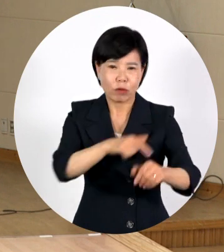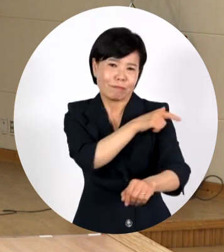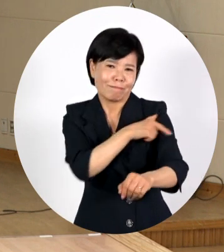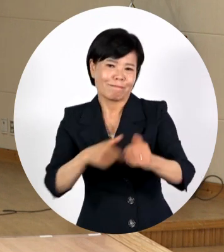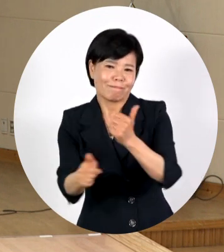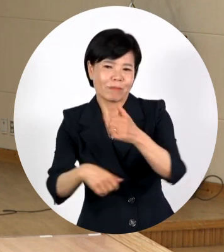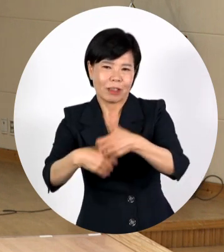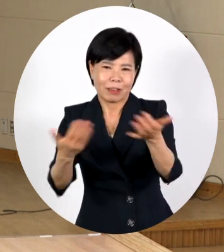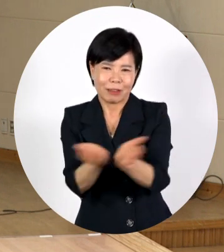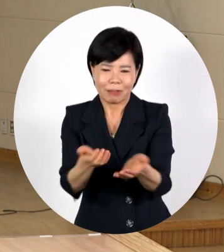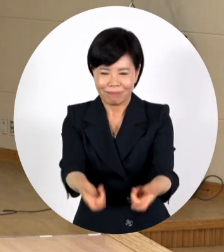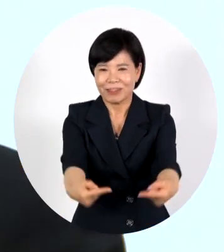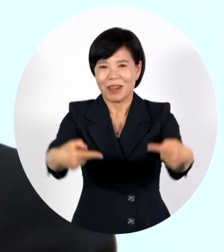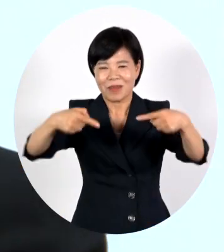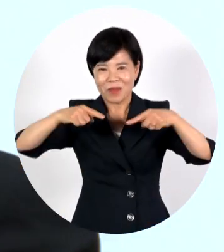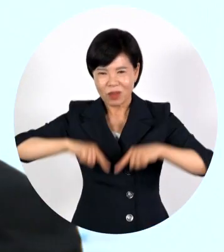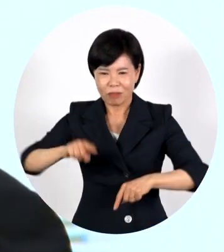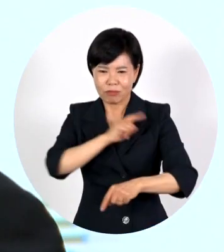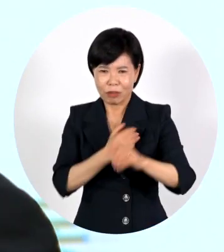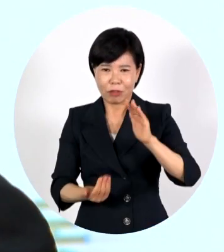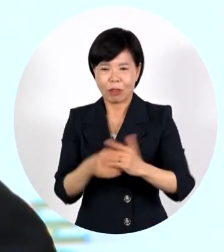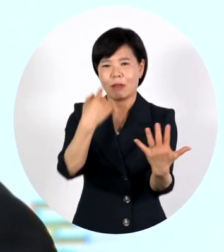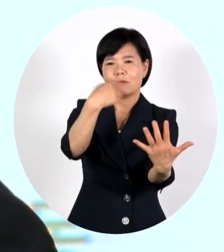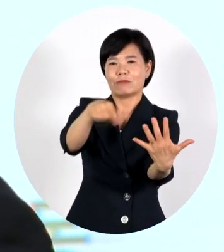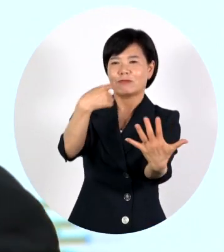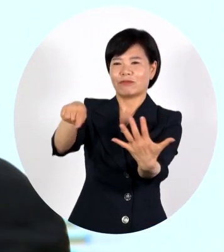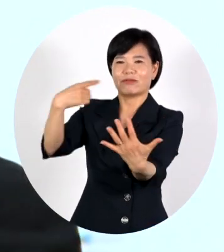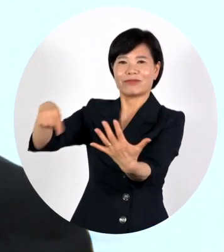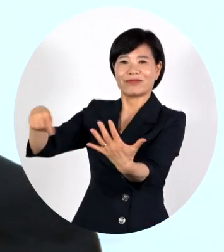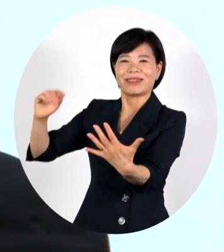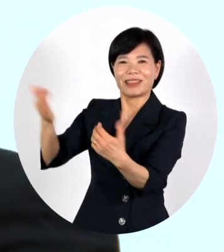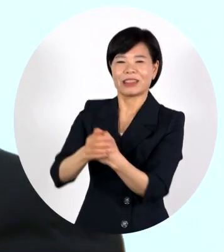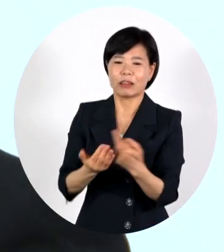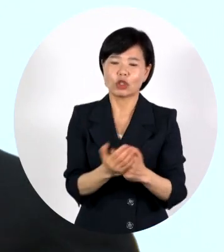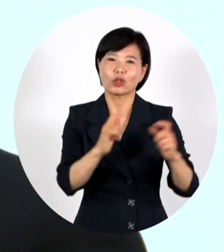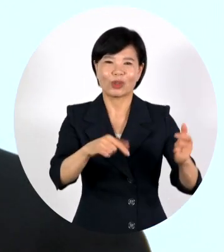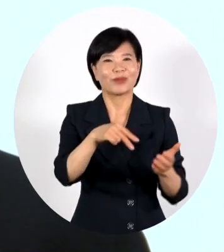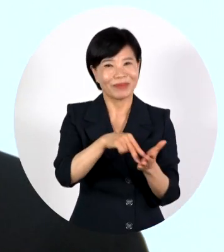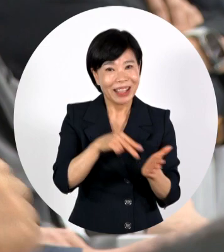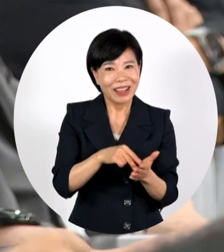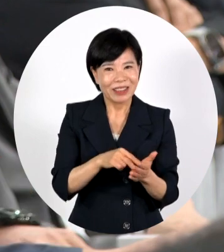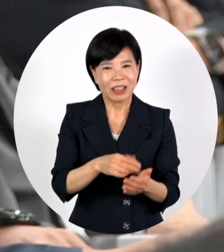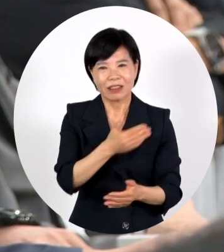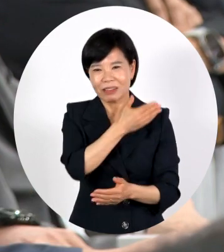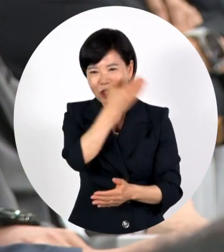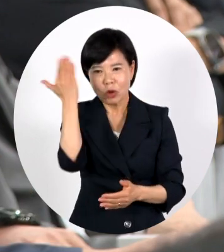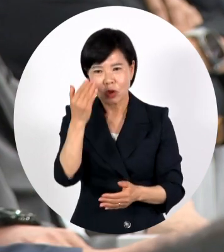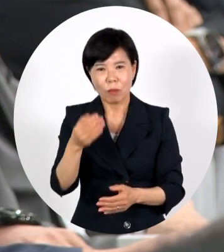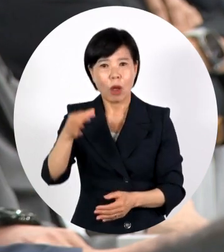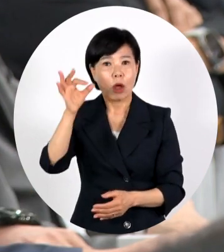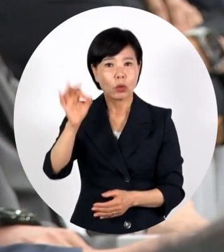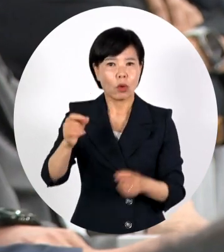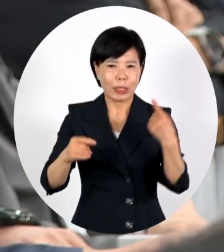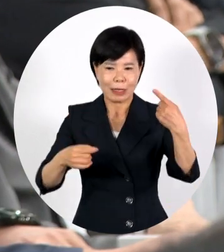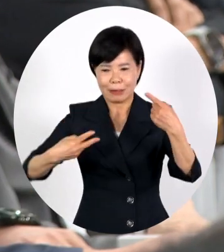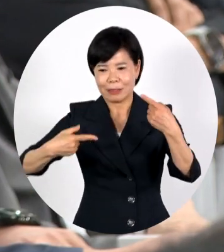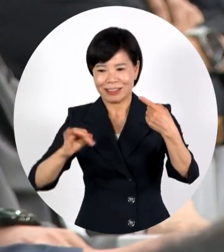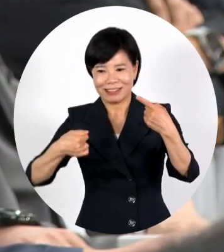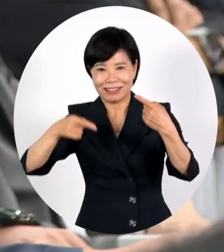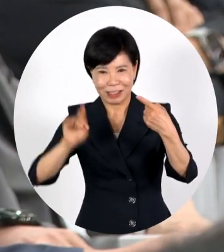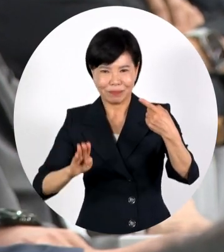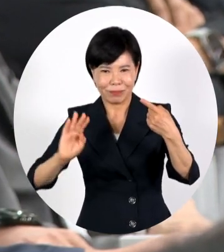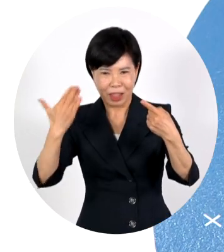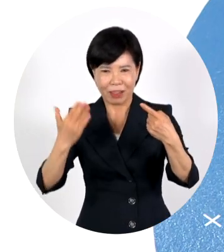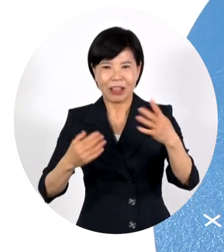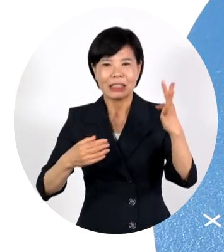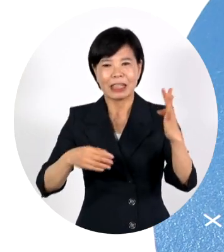참여해 민선 8기 들어 최대 규모의 교육이 이뤄졌습니다. 제주도는 올해 청렴도 1등급 달성을 목표로